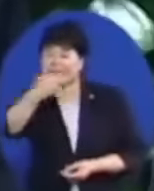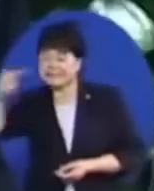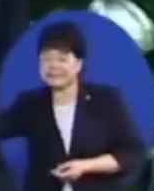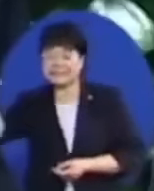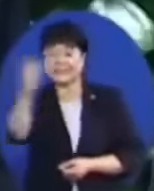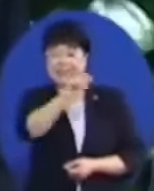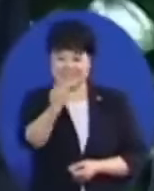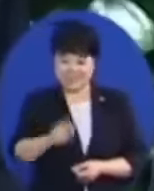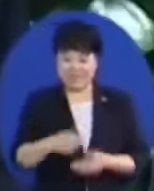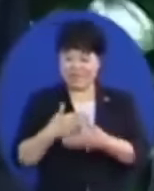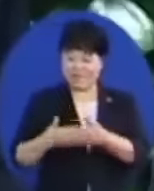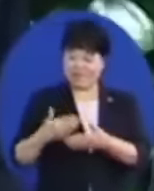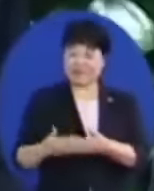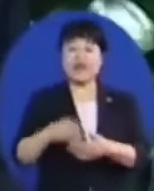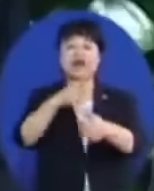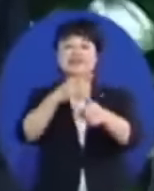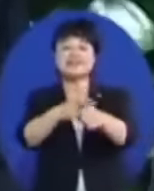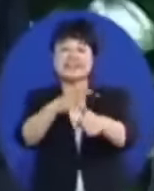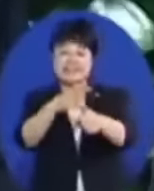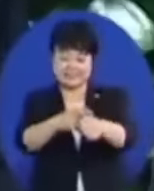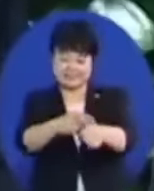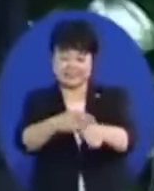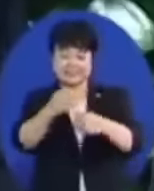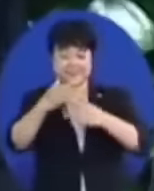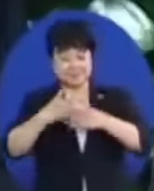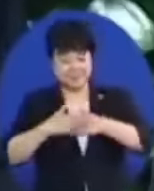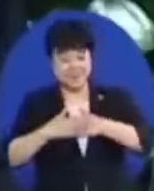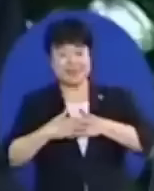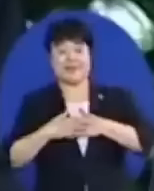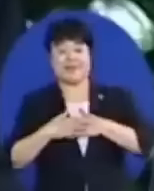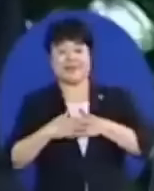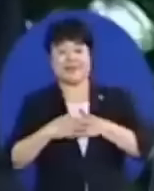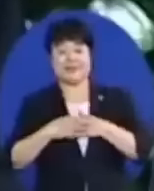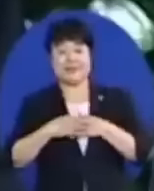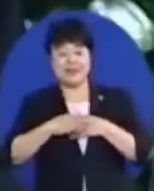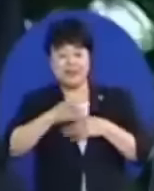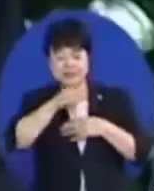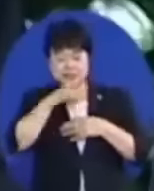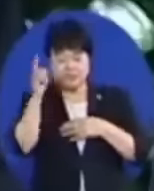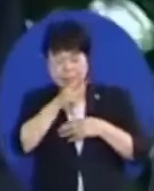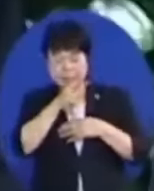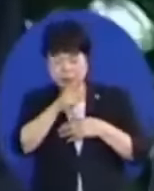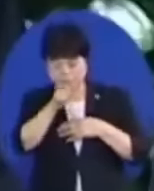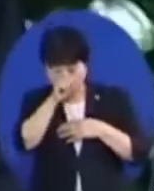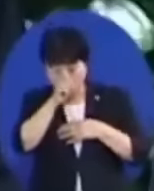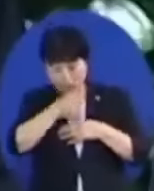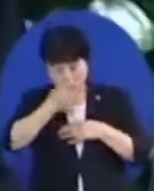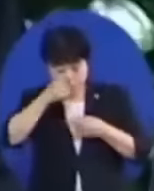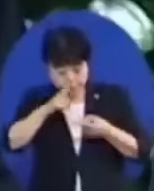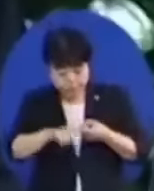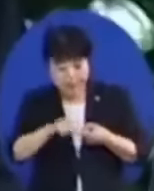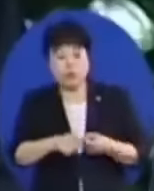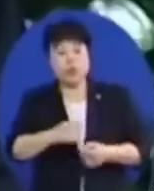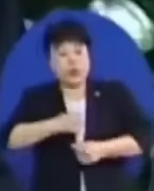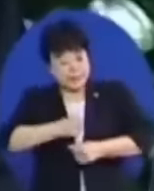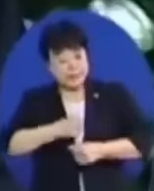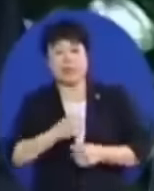써왔습니다. 그리고 선생님께 이렇게 말했습니다. 선생님, 제게 F학점을 주시도 저는 그 꿈을 간직할